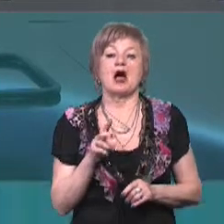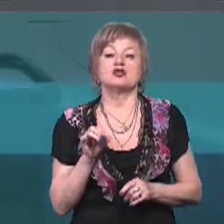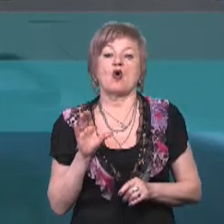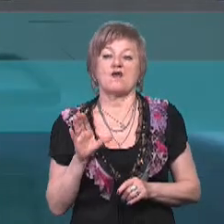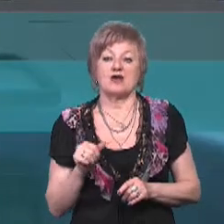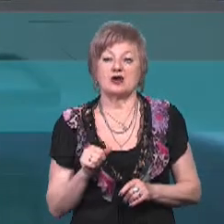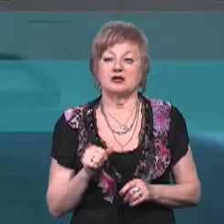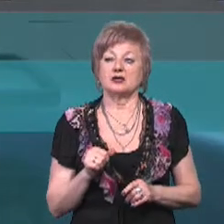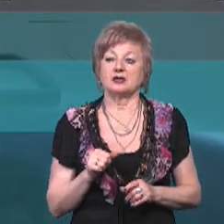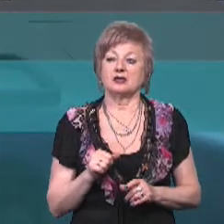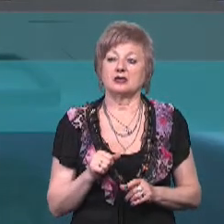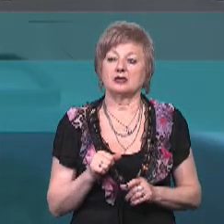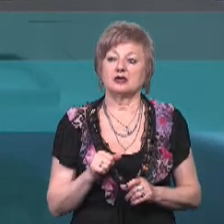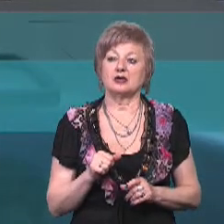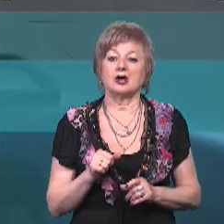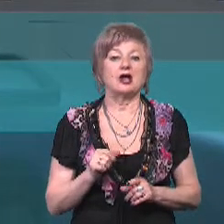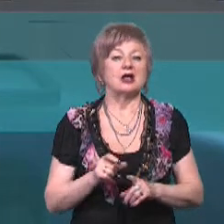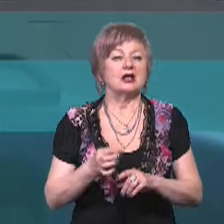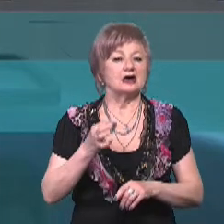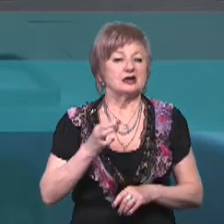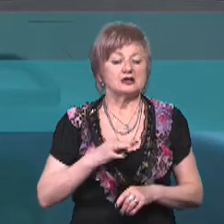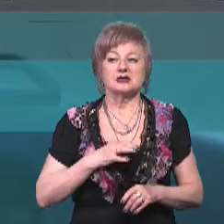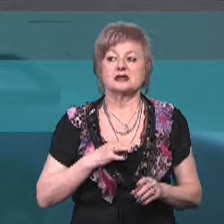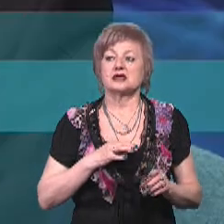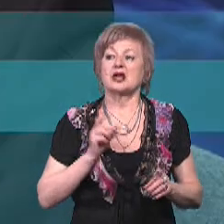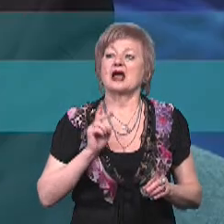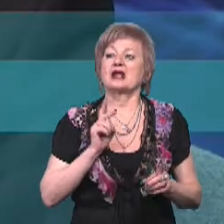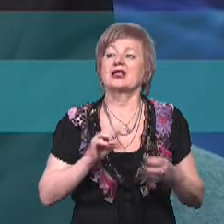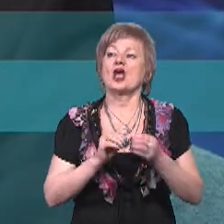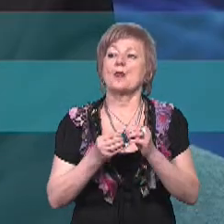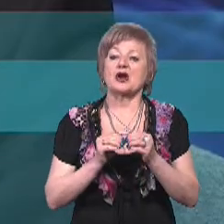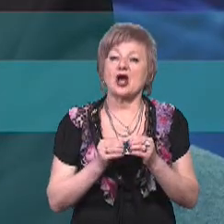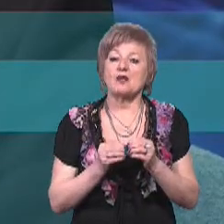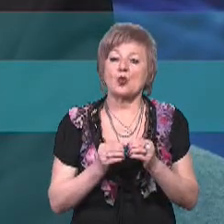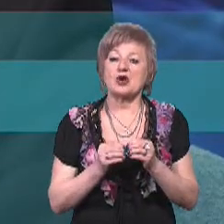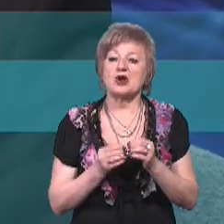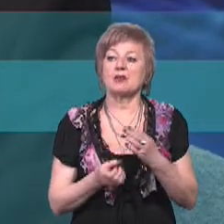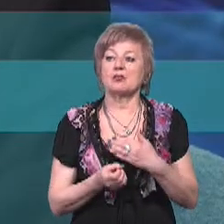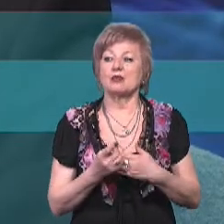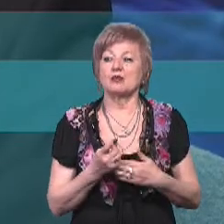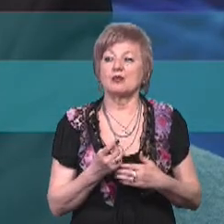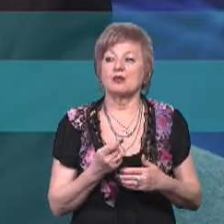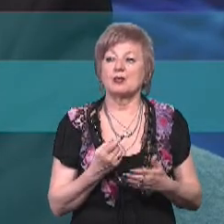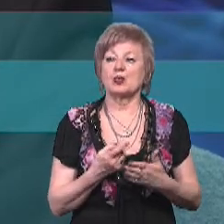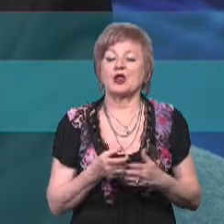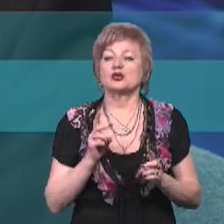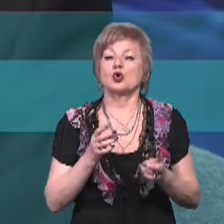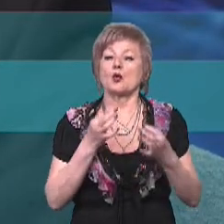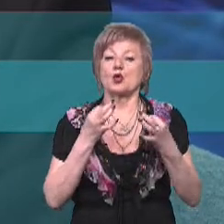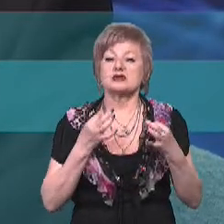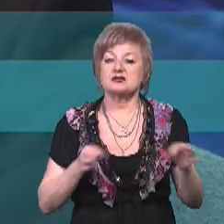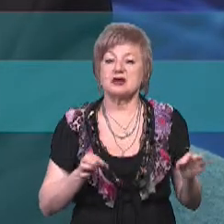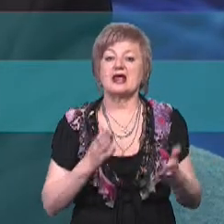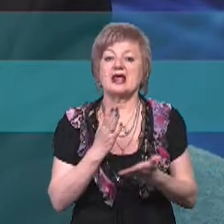Якщо... Пане Романе, скажіть, будь ласка, з якими проблемами під час переговорів стикаються стосовно звільнення військовополонених? Ви казали,